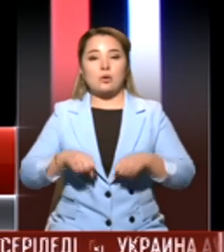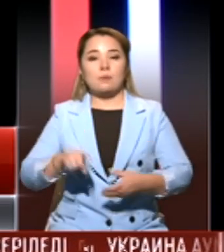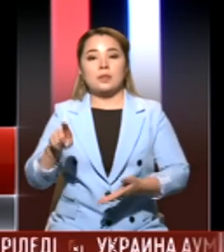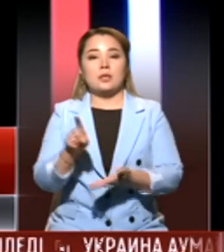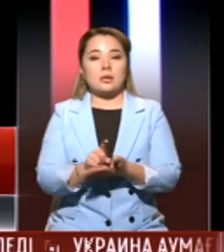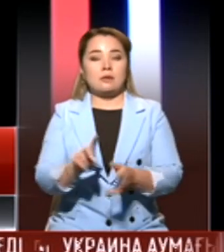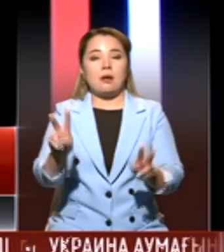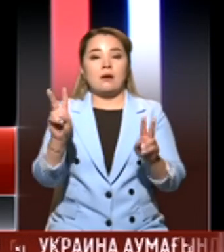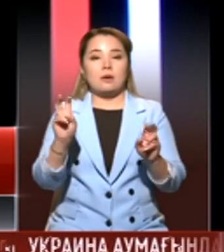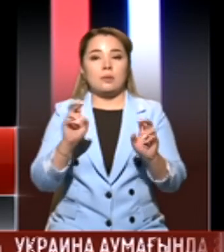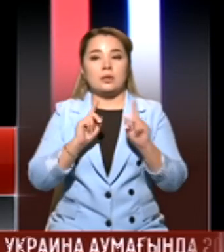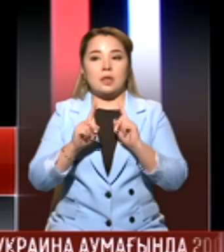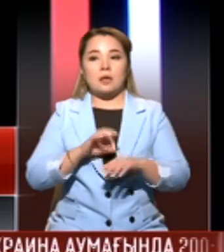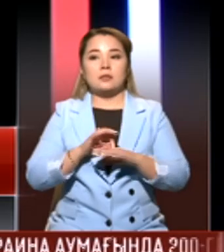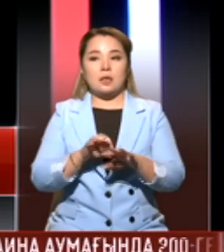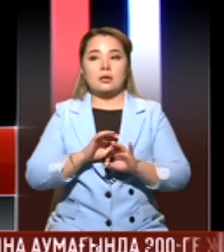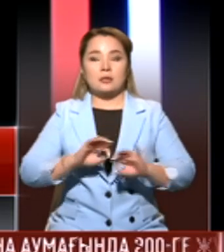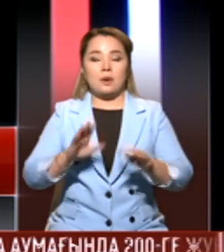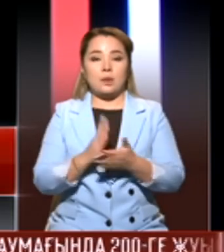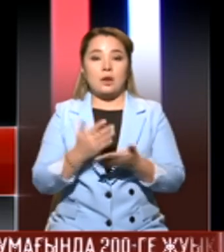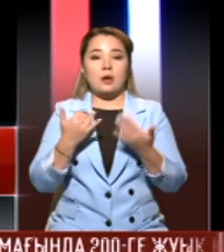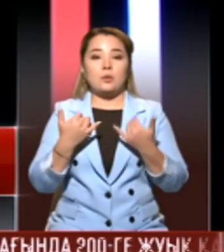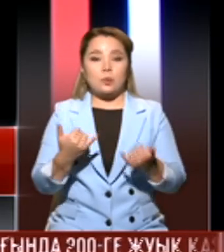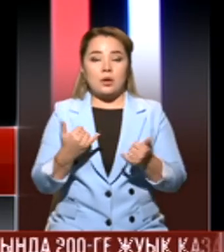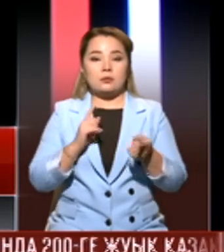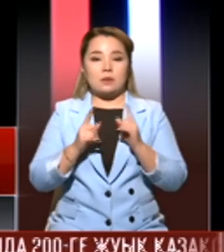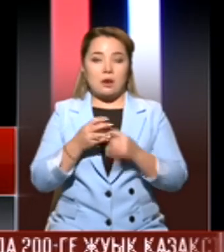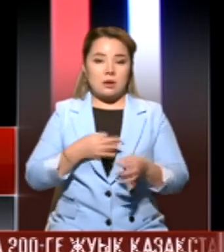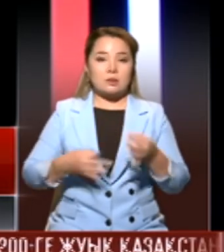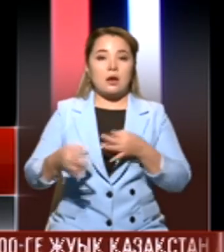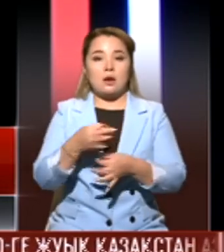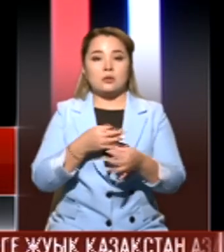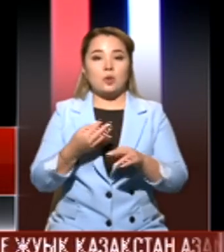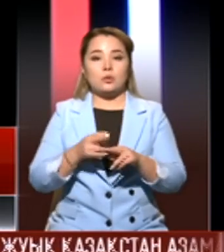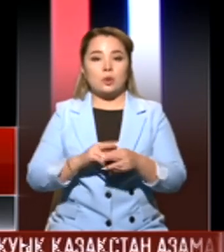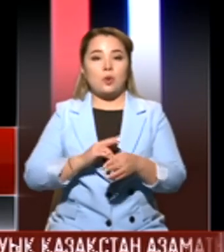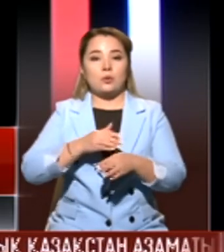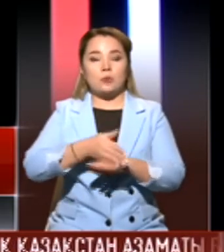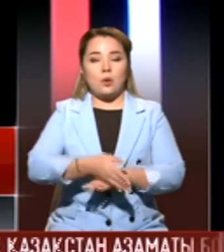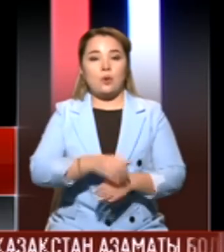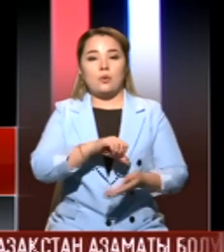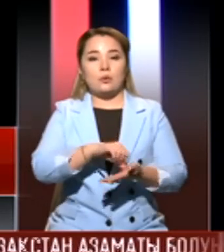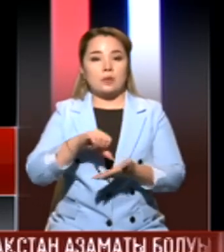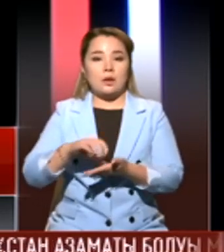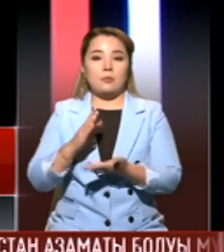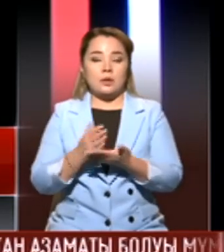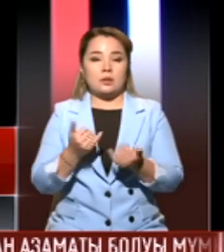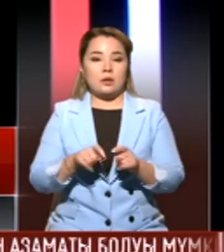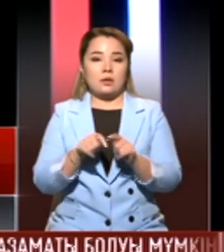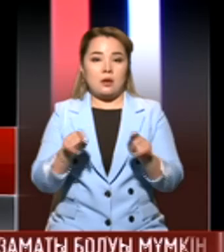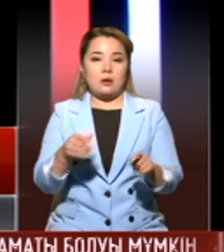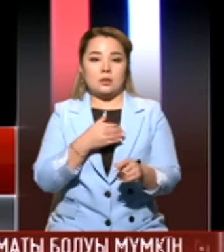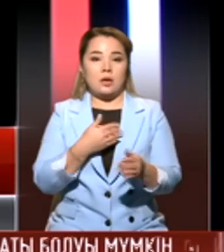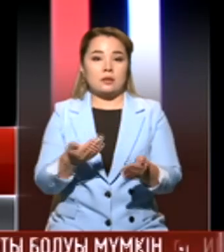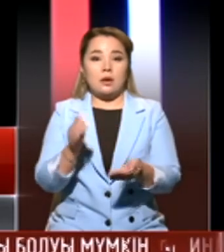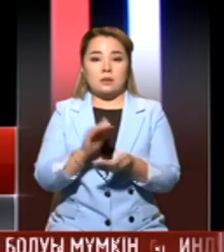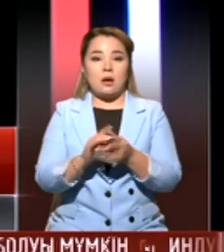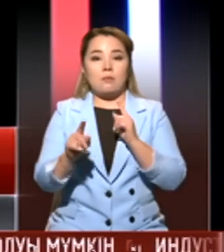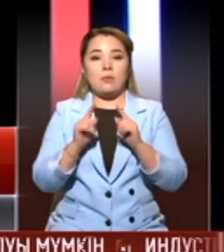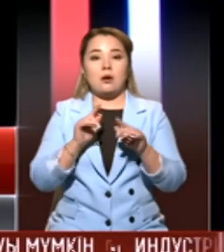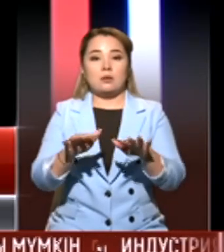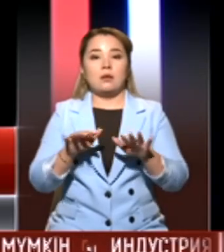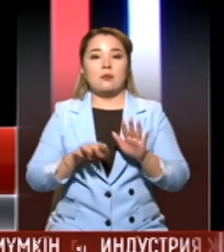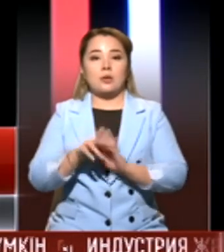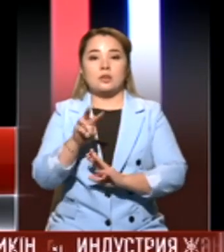деген тақырыпты ортаға салып отырмыз. Осы себепті тақырыбымызды талқылайды-ау деген студия қонақтарымен таныстырып өтсем. Парламент